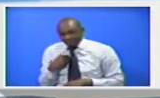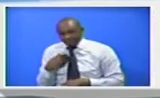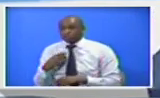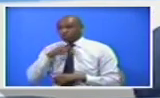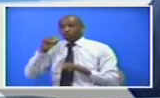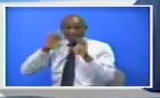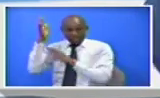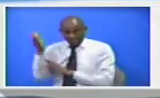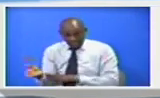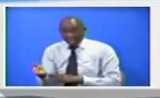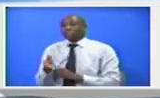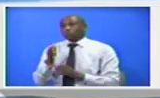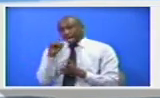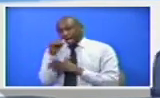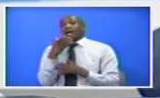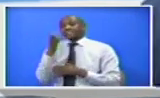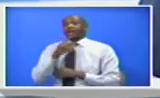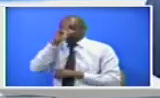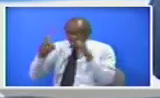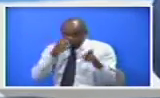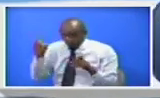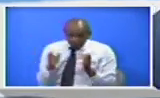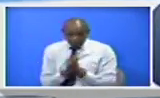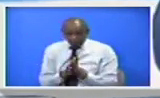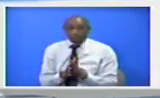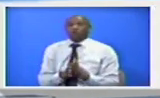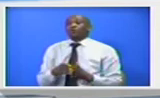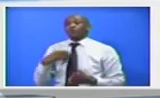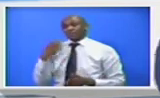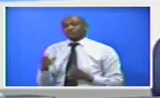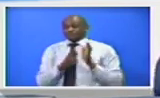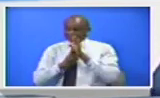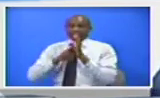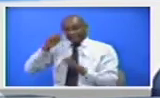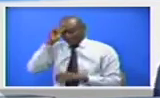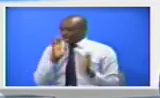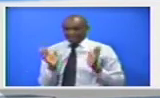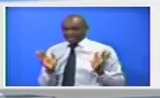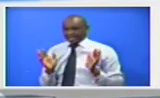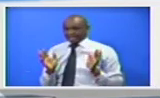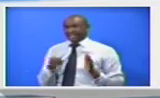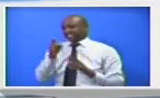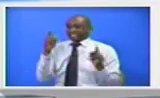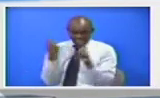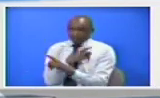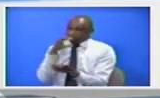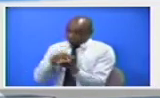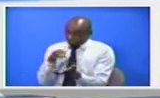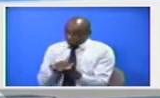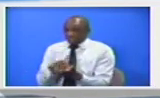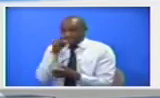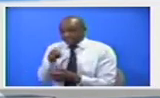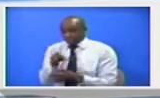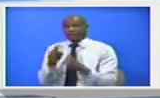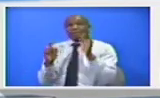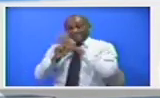bungeni kujibu maswali ya wabunge, kuwakilisha serikali katika bunge. Sio hiyo nafasi. Hii ni nafasi ambayo ni